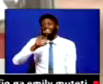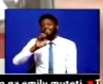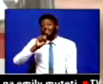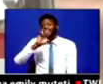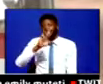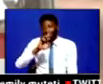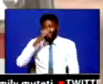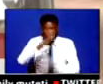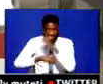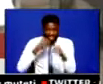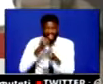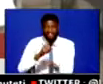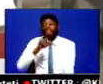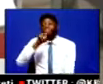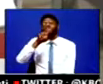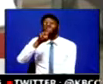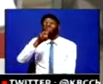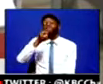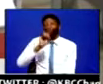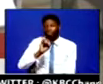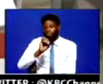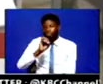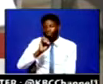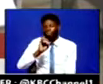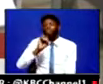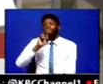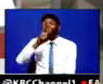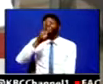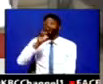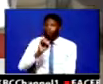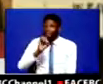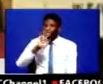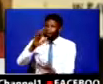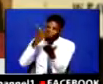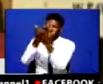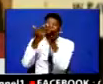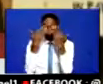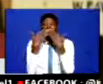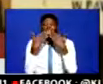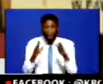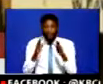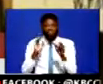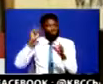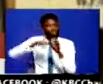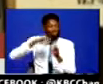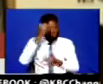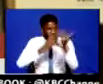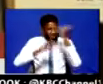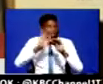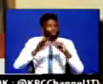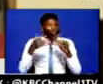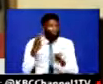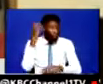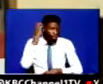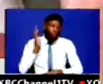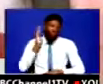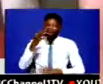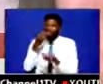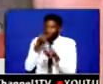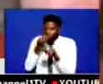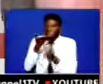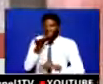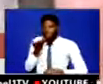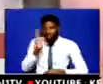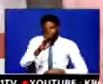2020 ambao walipeleka maombi ya kusajiliwa kwenye taasisi za elimu ya juu watajulishwa kuhusu hatima yao katika muda wa